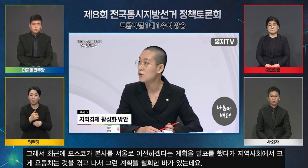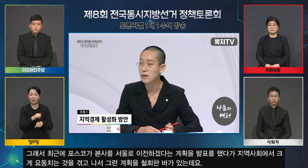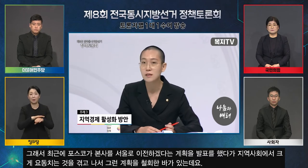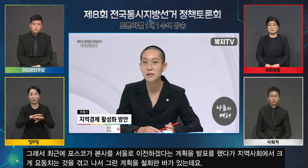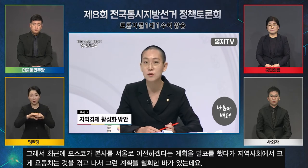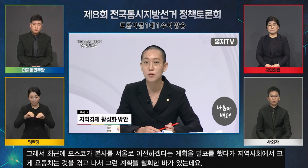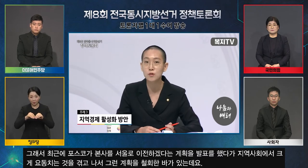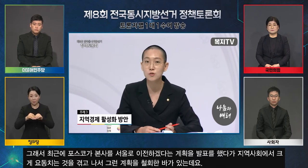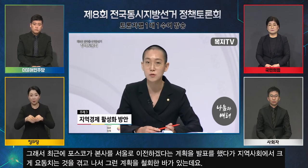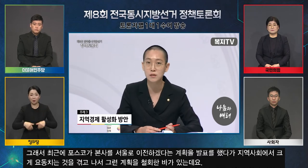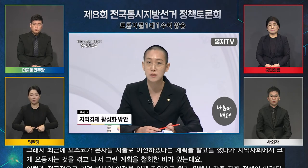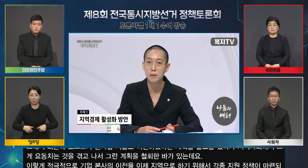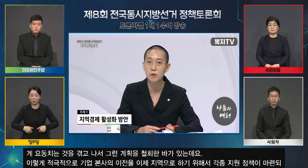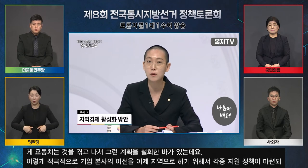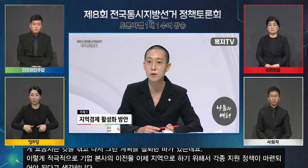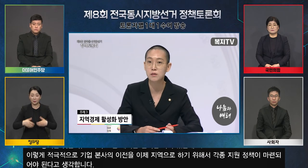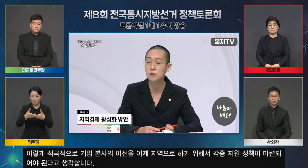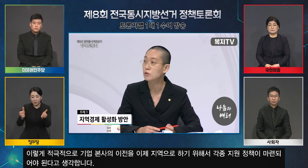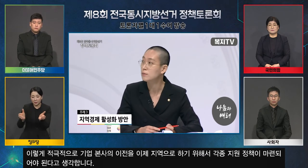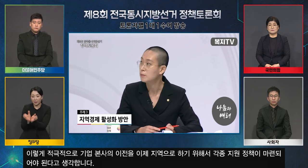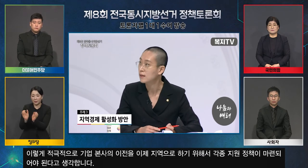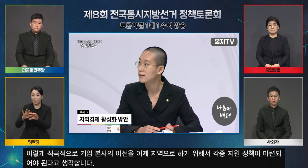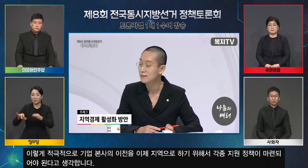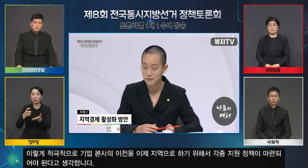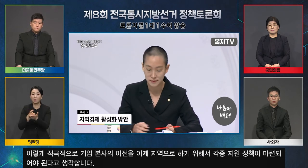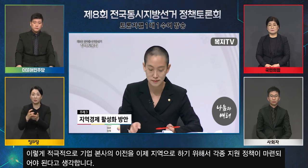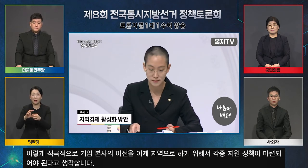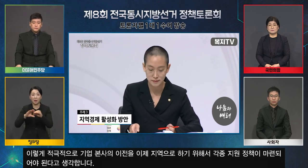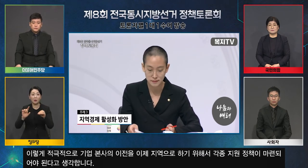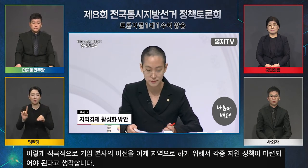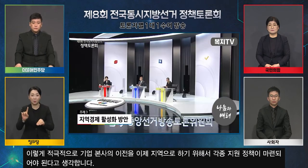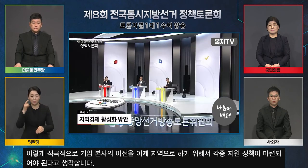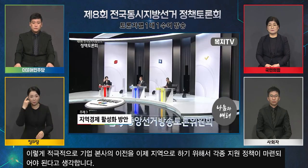이에 관해서 각 당에서 어떤 정책들을 마련하고 계신지 궁금합니다.